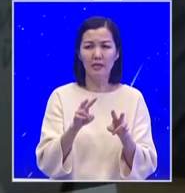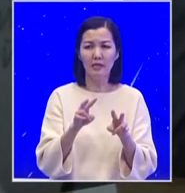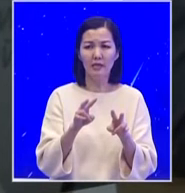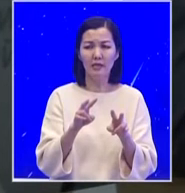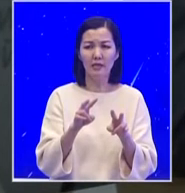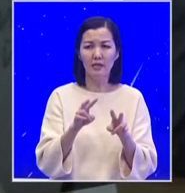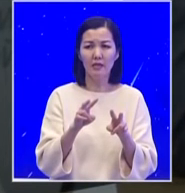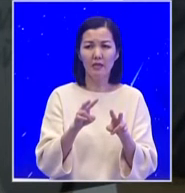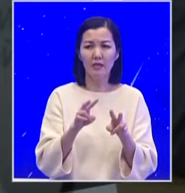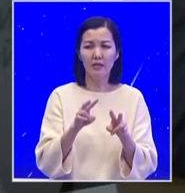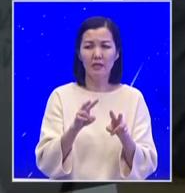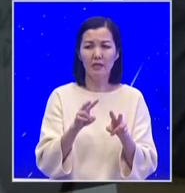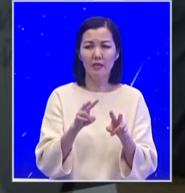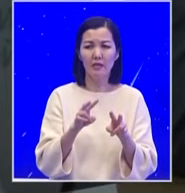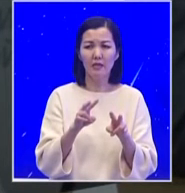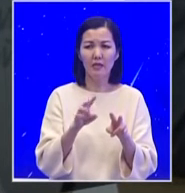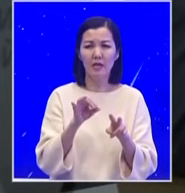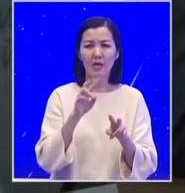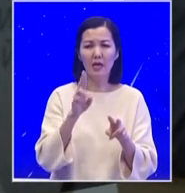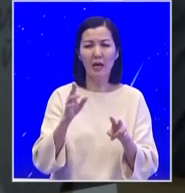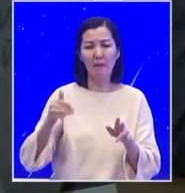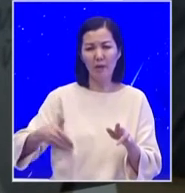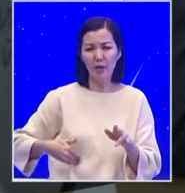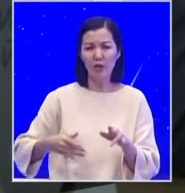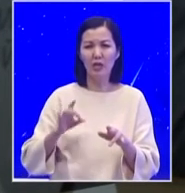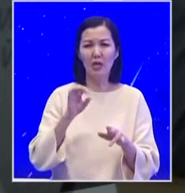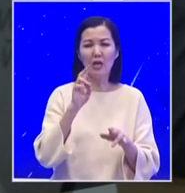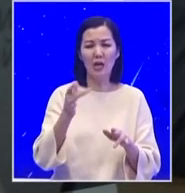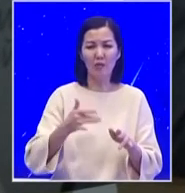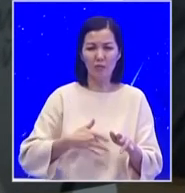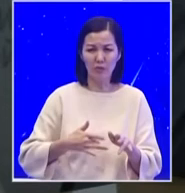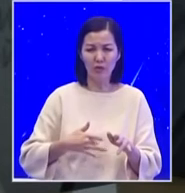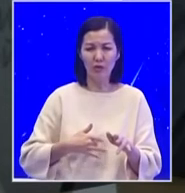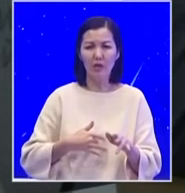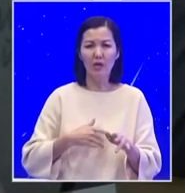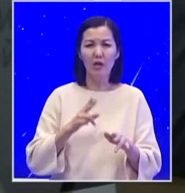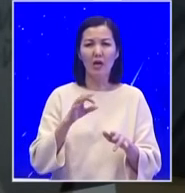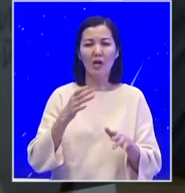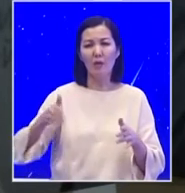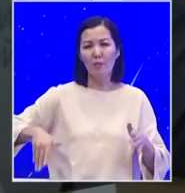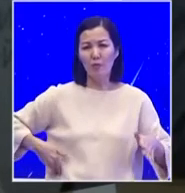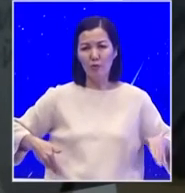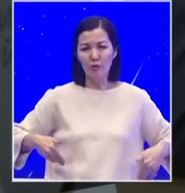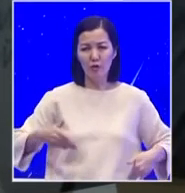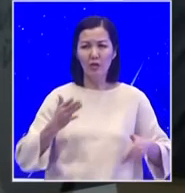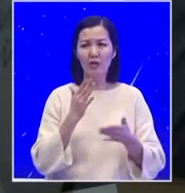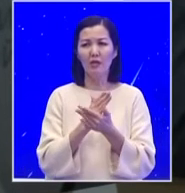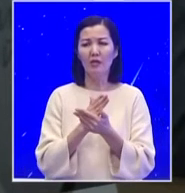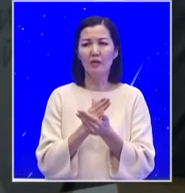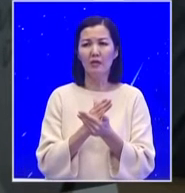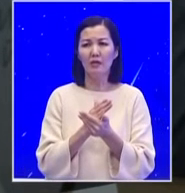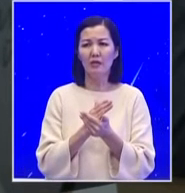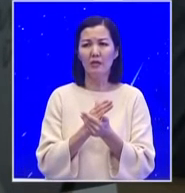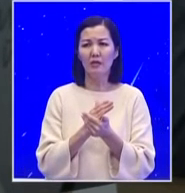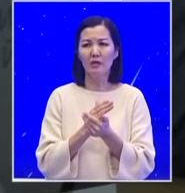органы, рак пищевода, рак печени, рак почки, рак мочевыделительных